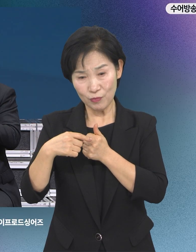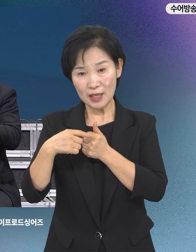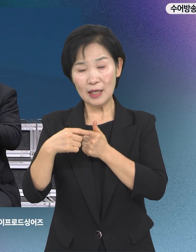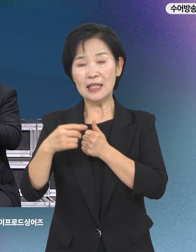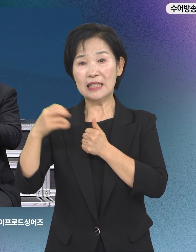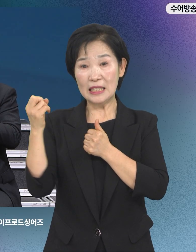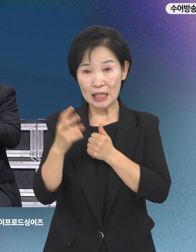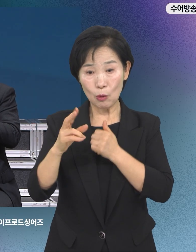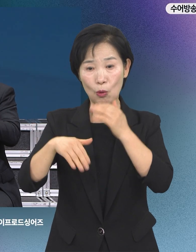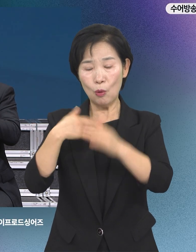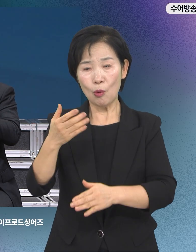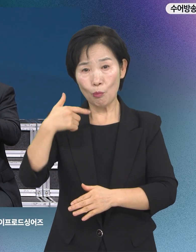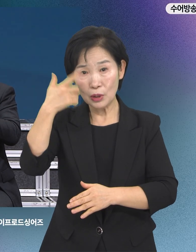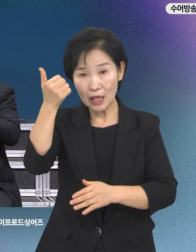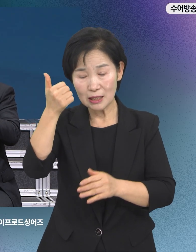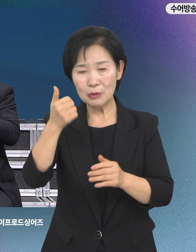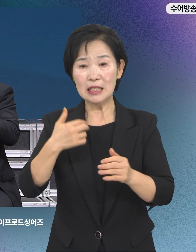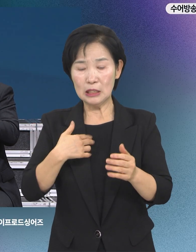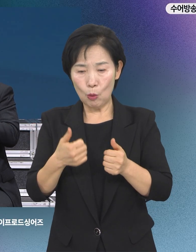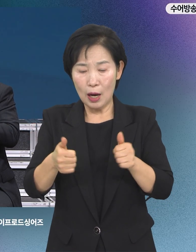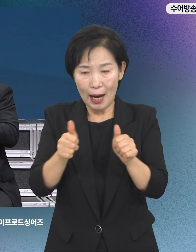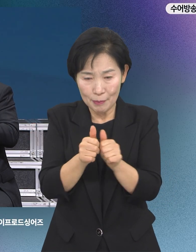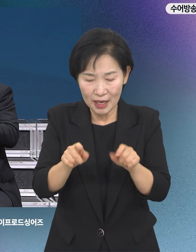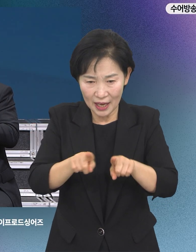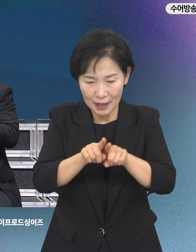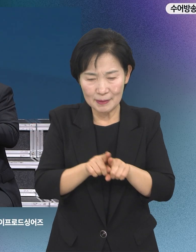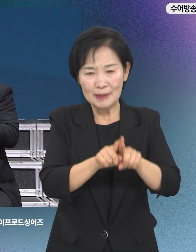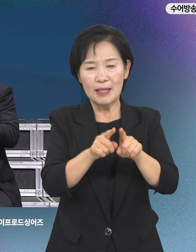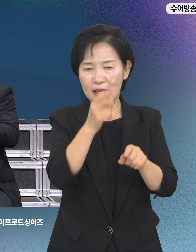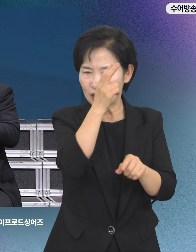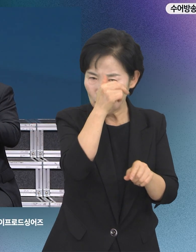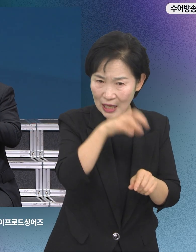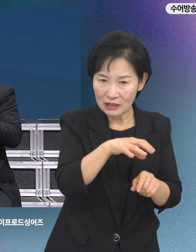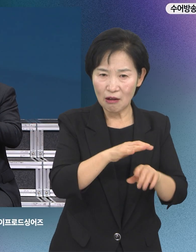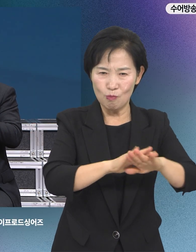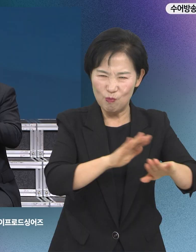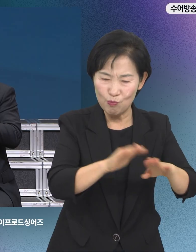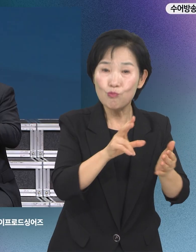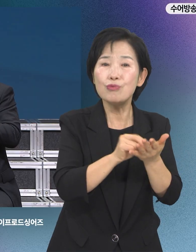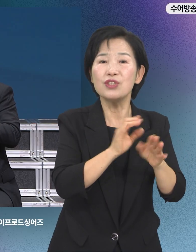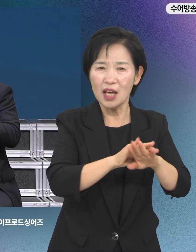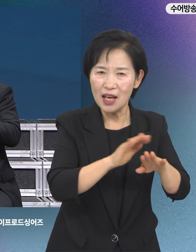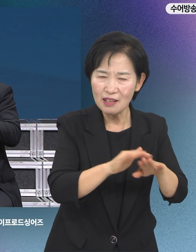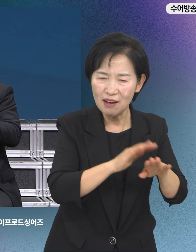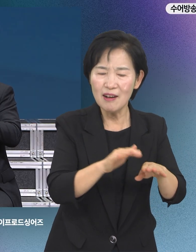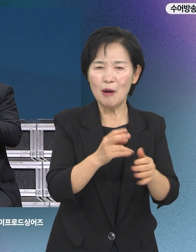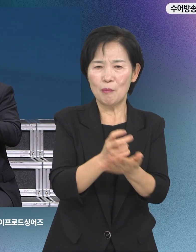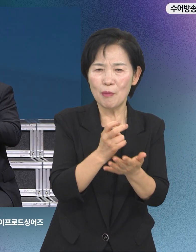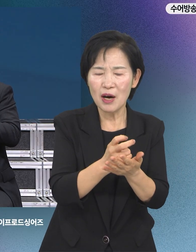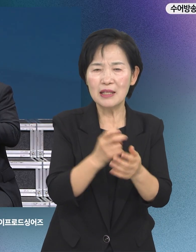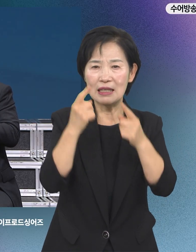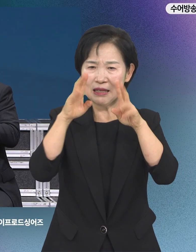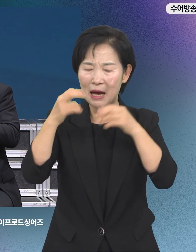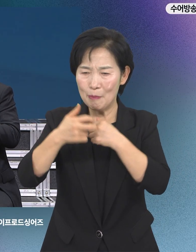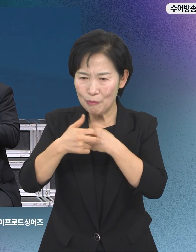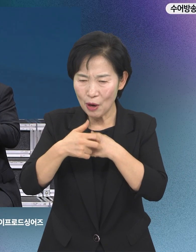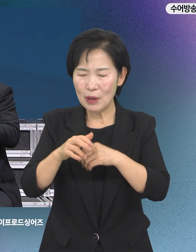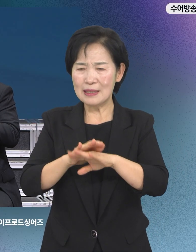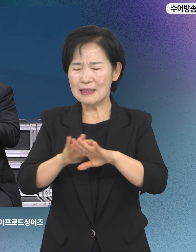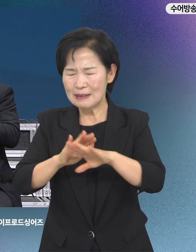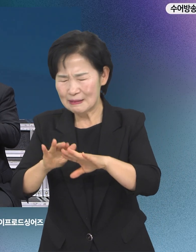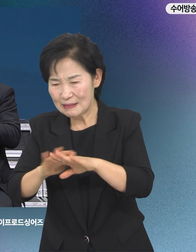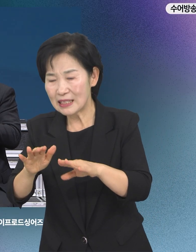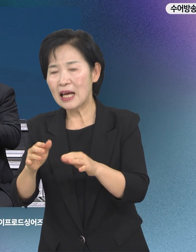해결하기 위해서 경찰서, 법원, 병원, 대학병원,